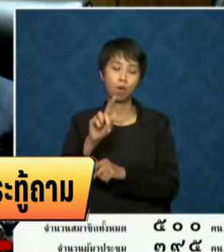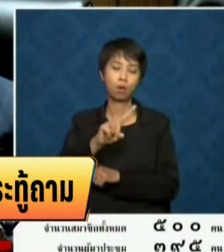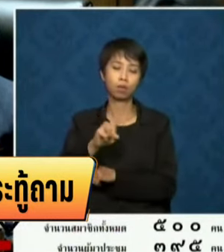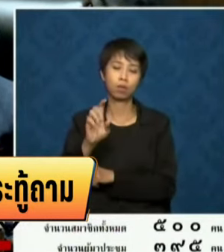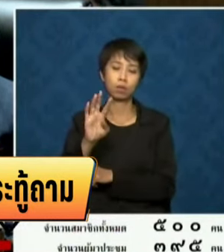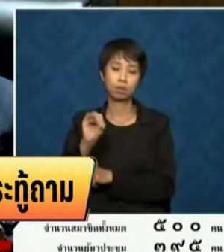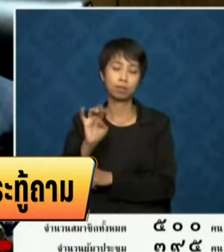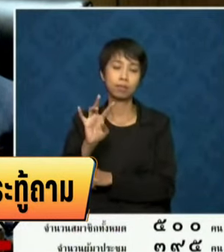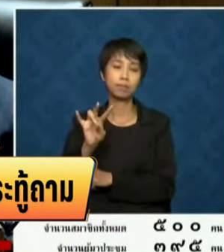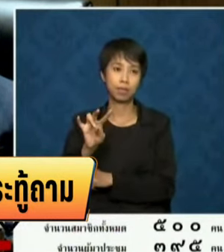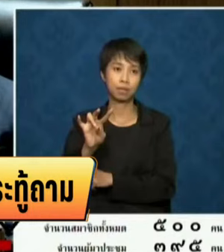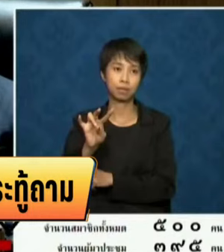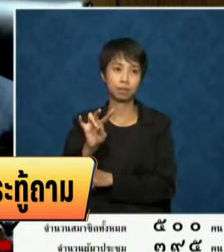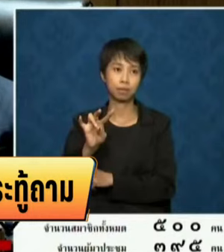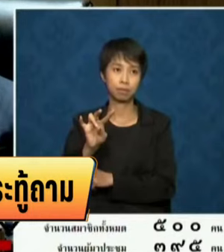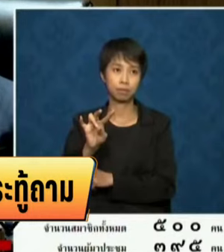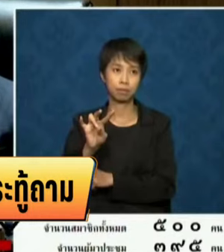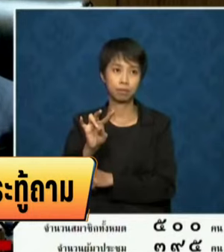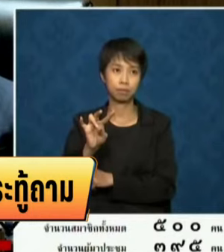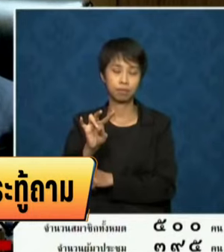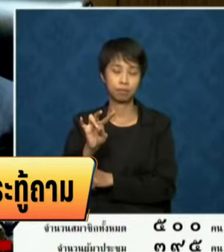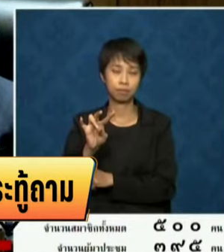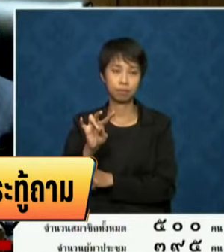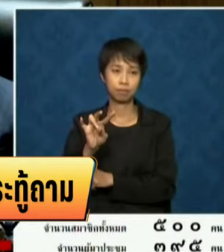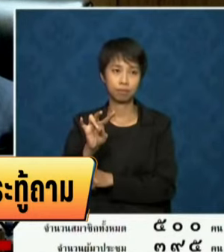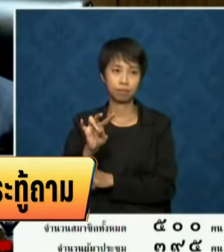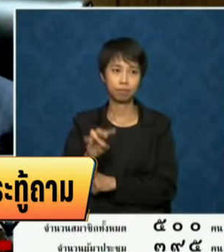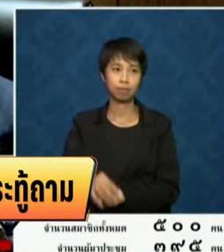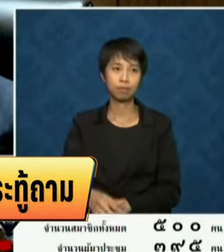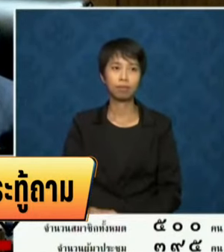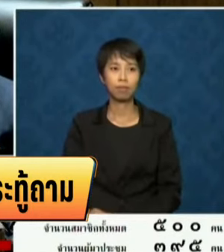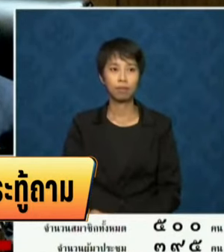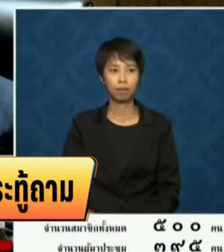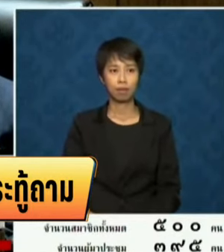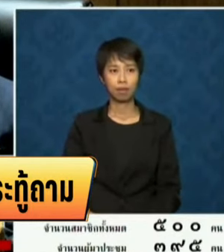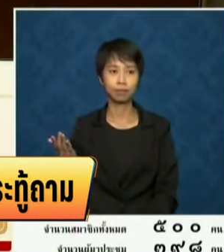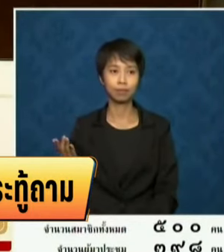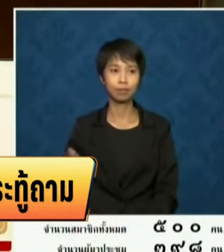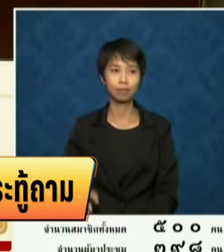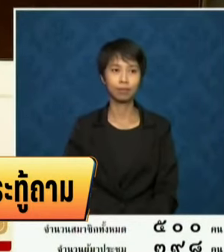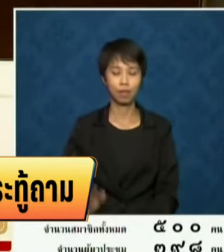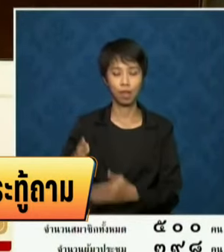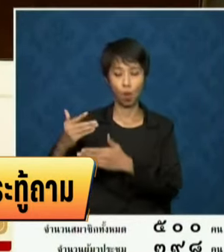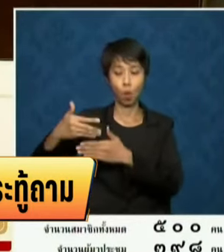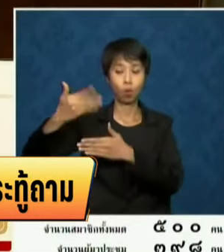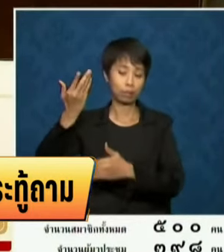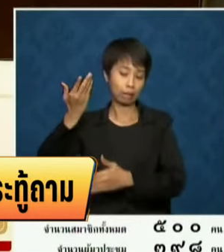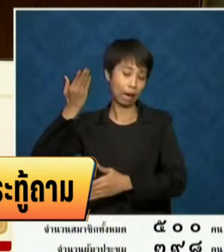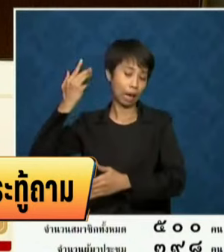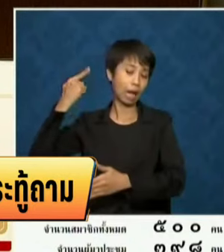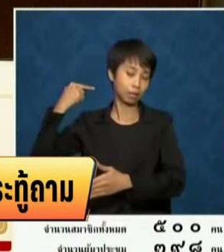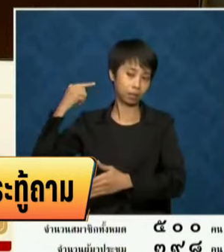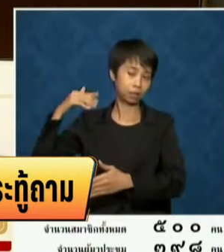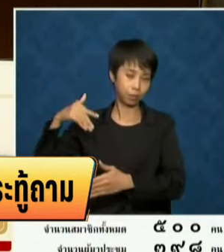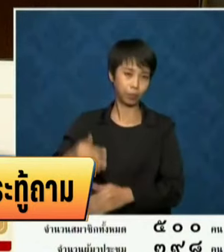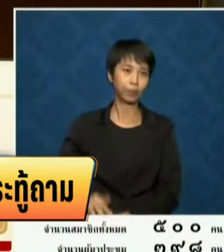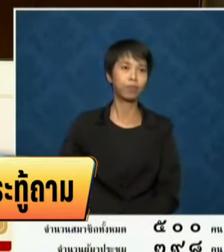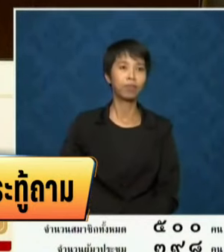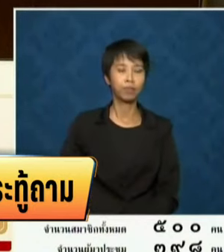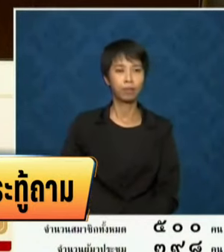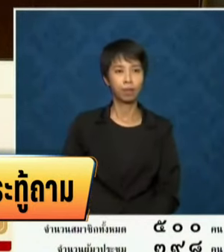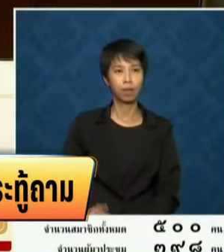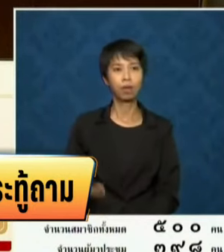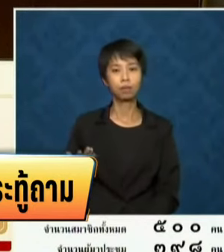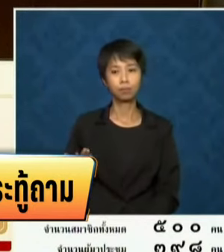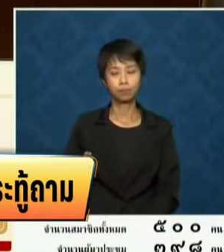อีกค่ะจากทางด้านฝั่งของพรรคเพื่อไทยนะคะก็ใช้เวลานานกว่าหลายนาทีเลยกว่าคุณรสมันโรมนั้นจะเริ่มถามกระทู้